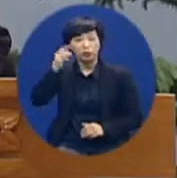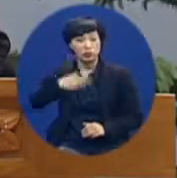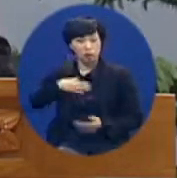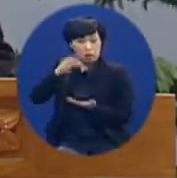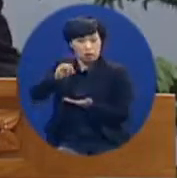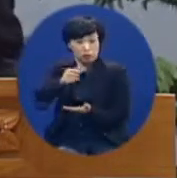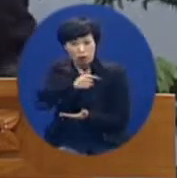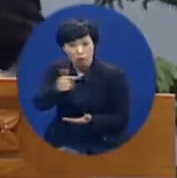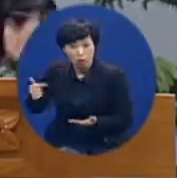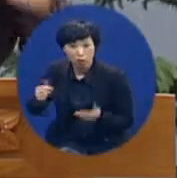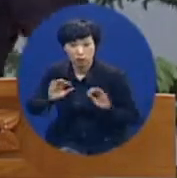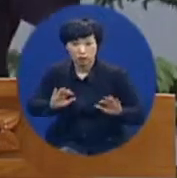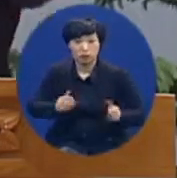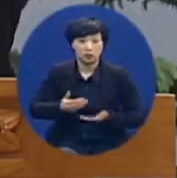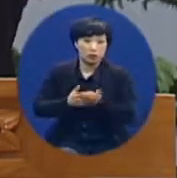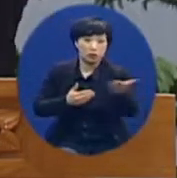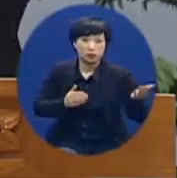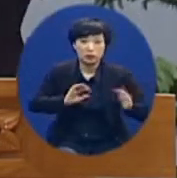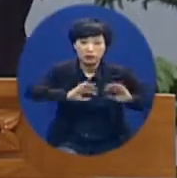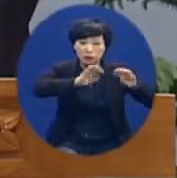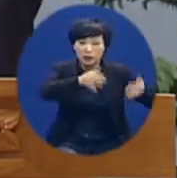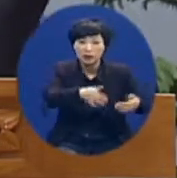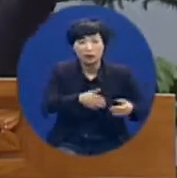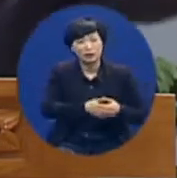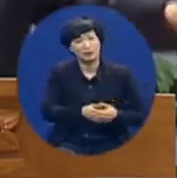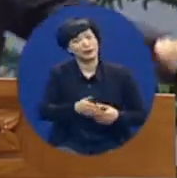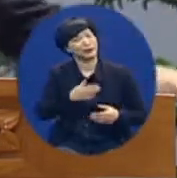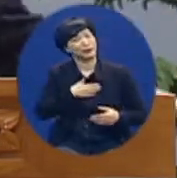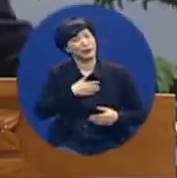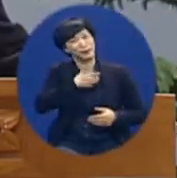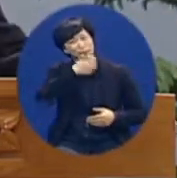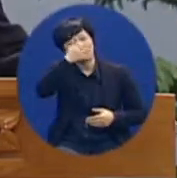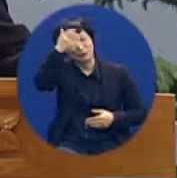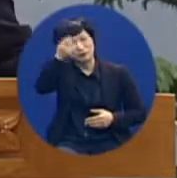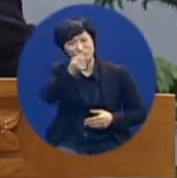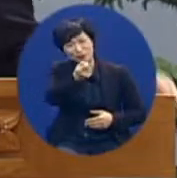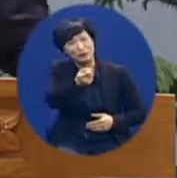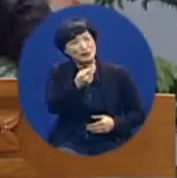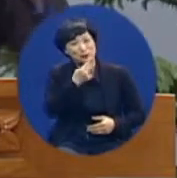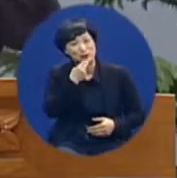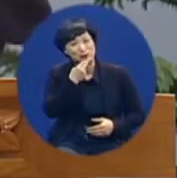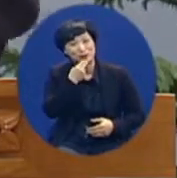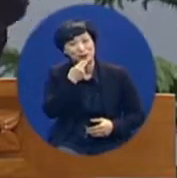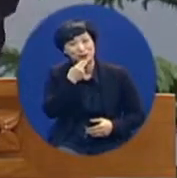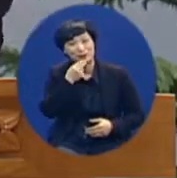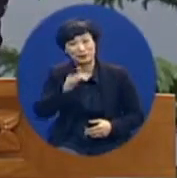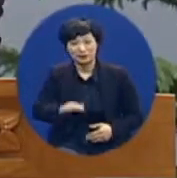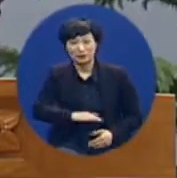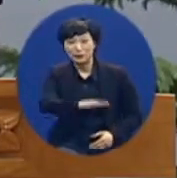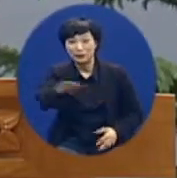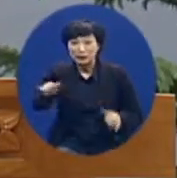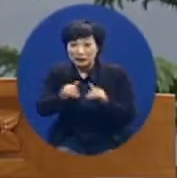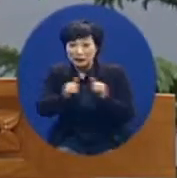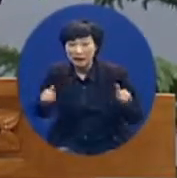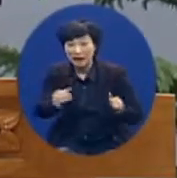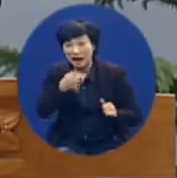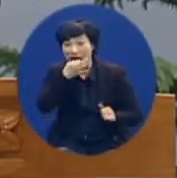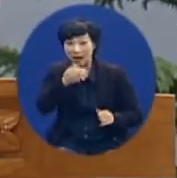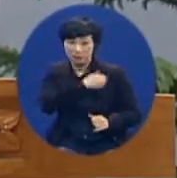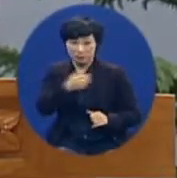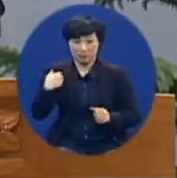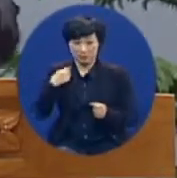있어 세상에 아무런 소망이 없어요 인간들이 정욕의